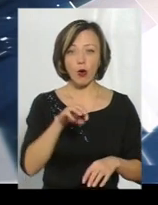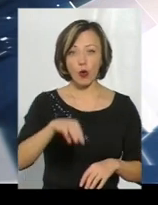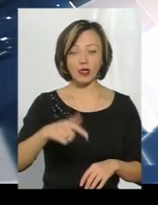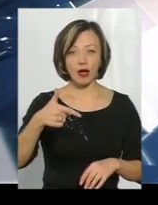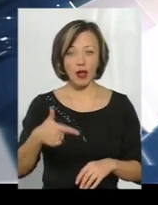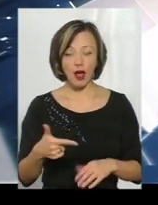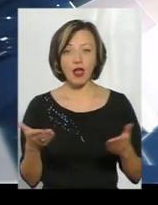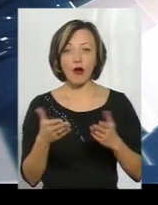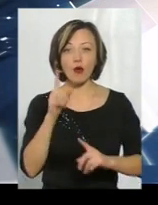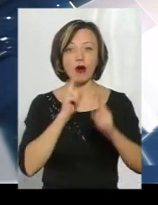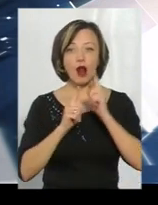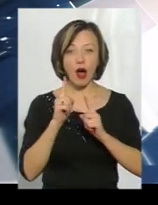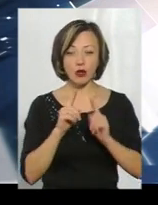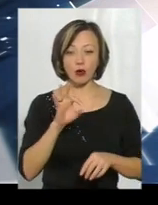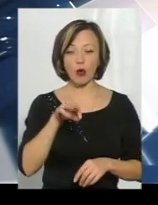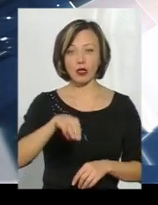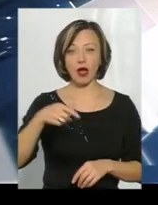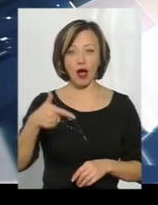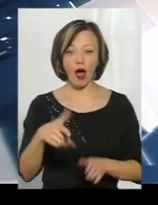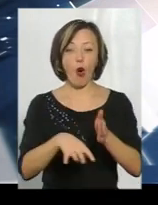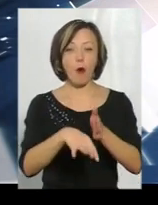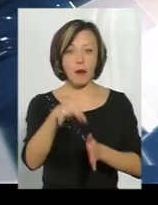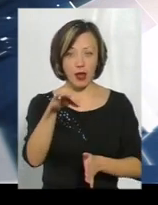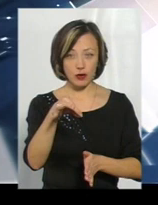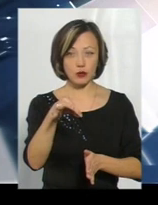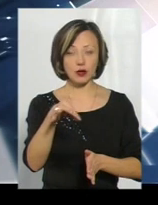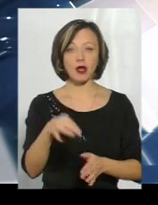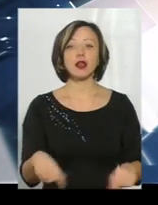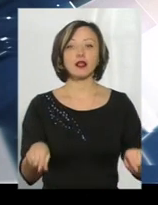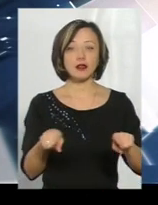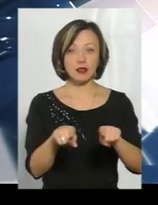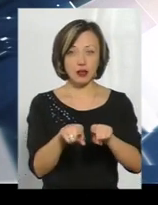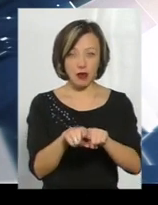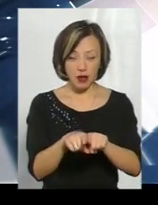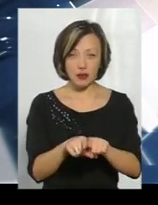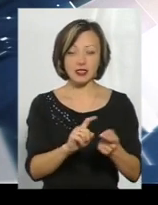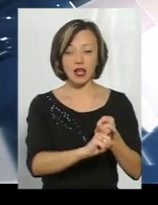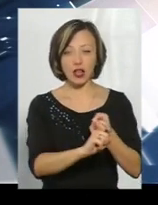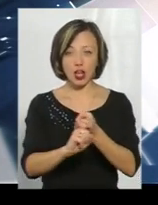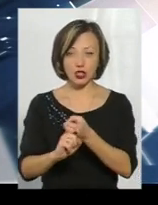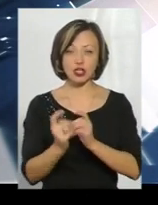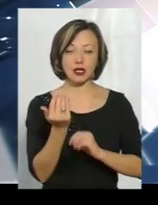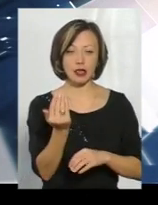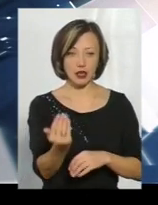громади і яку раду об'єднаної громади вони оберуть, то залежить